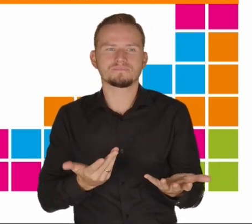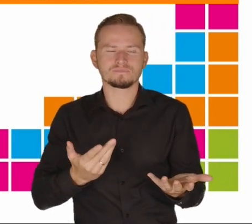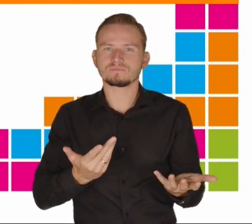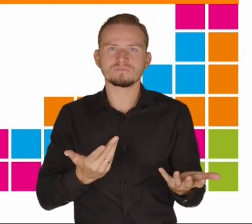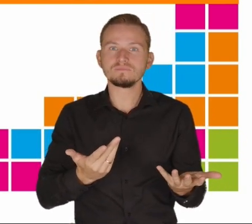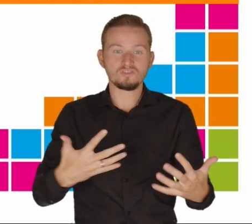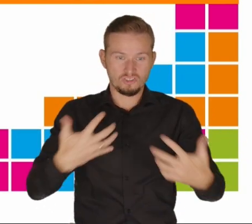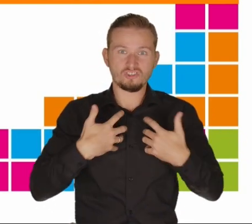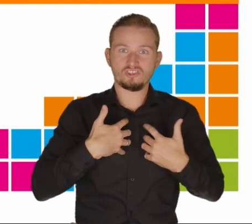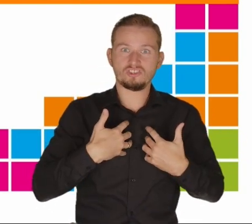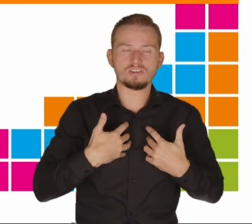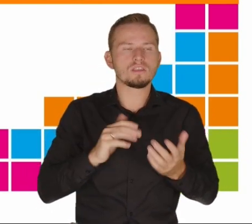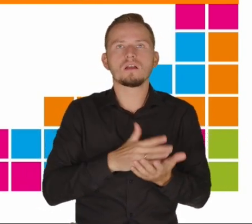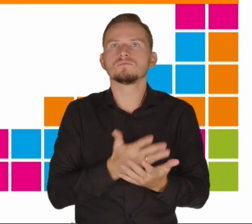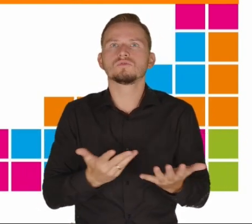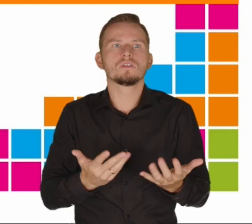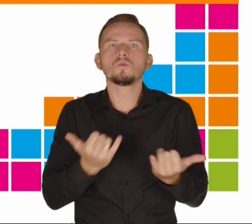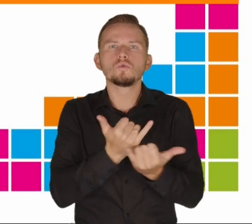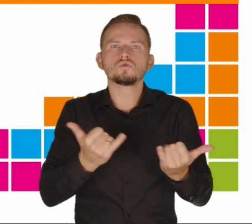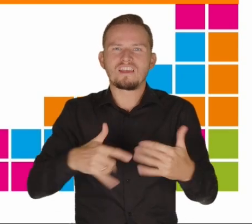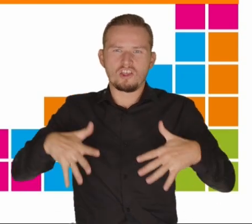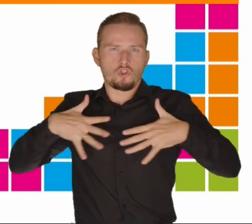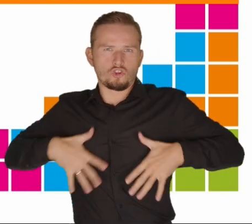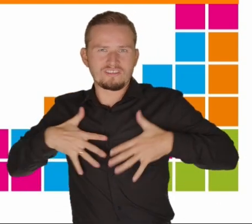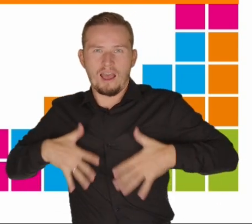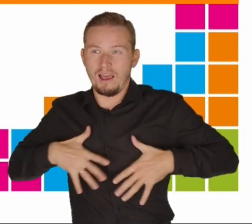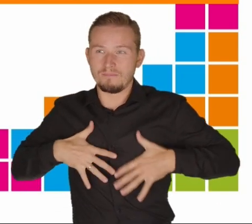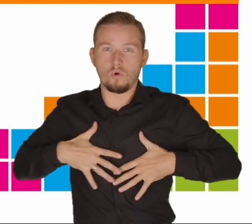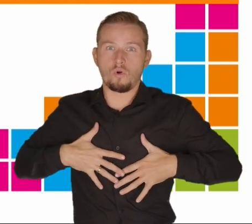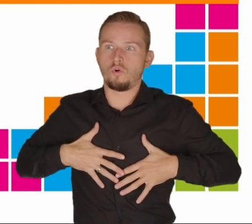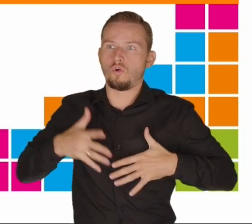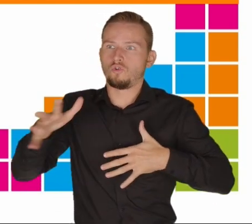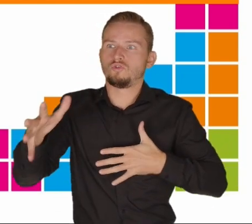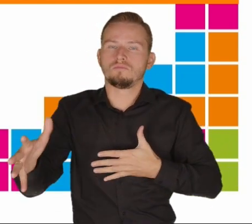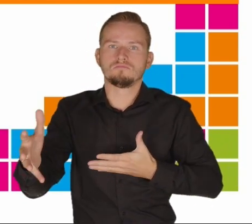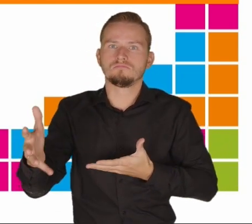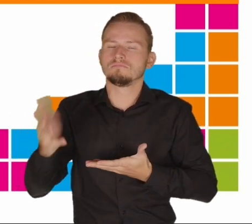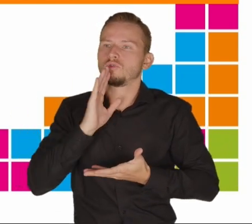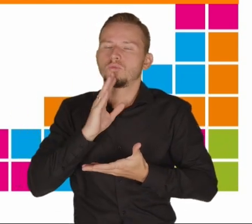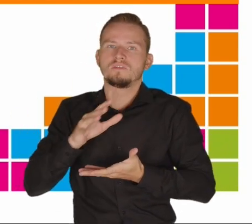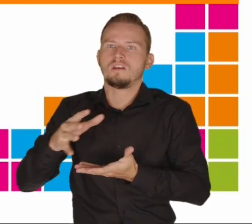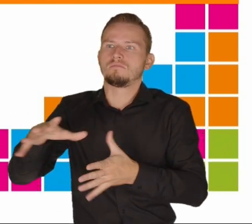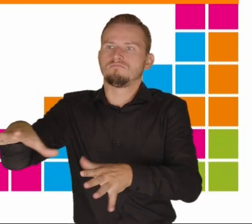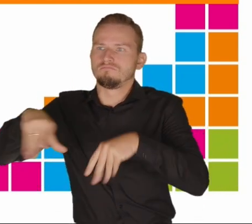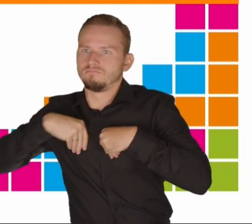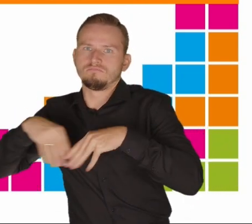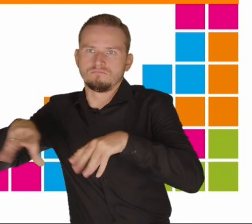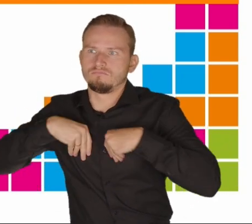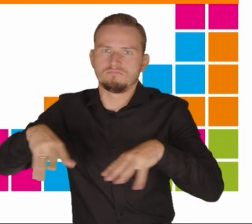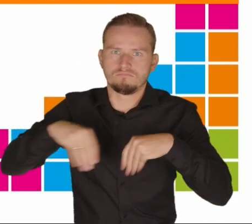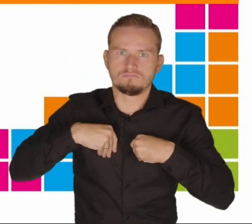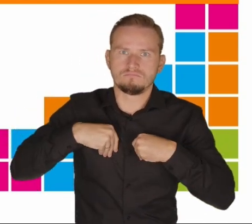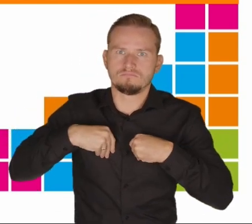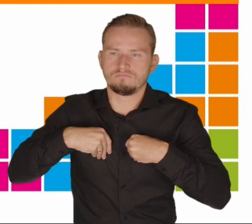bardzo konsekwentnym przejmowaniem pewnych tożsamości z internetu, gdzie pacjenci przychodzą do nas przebrani